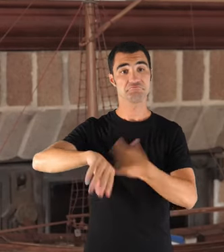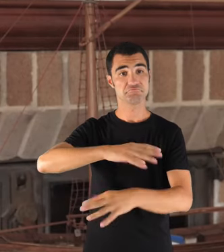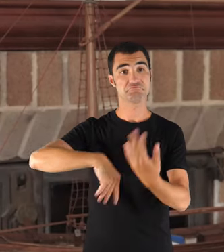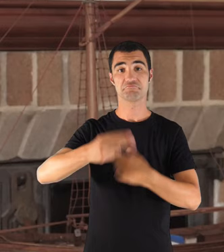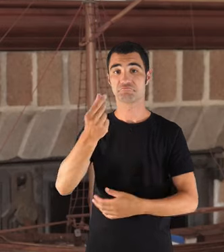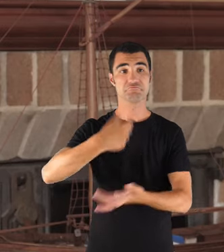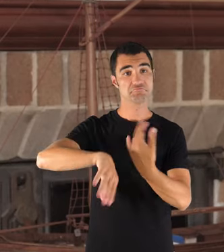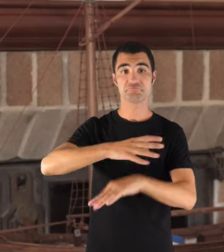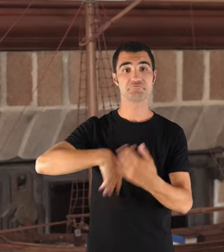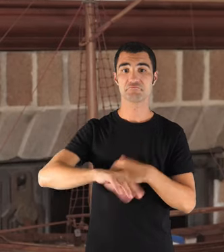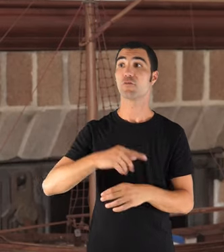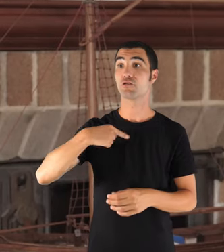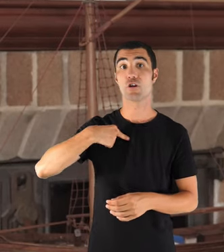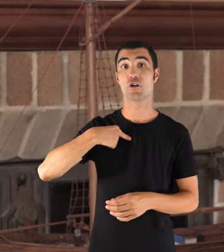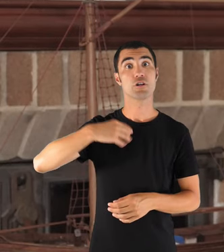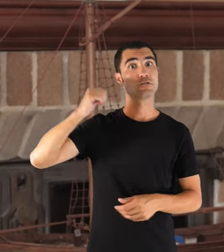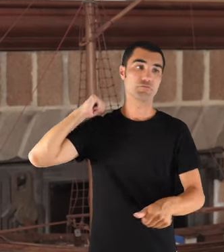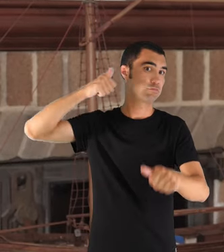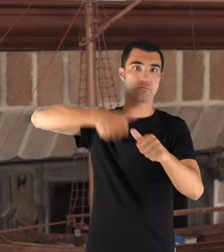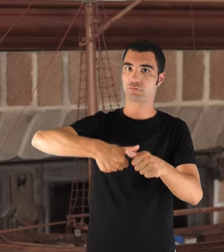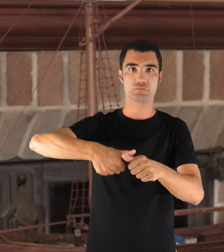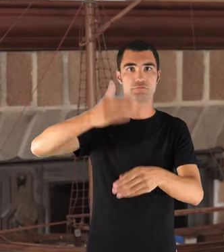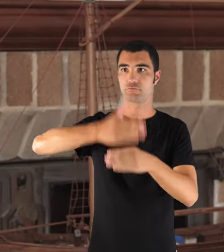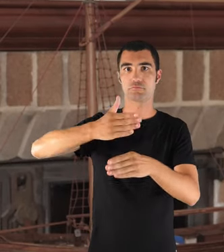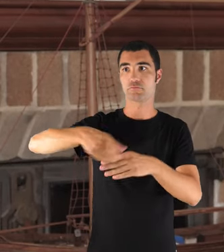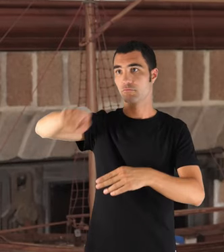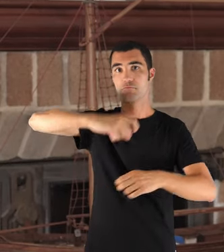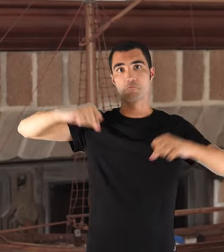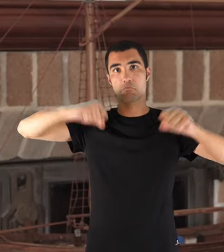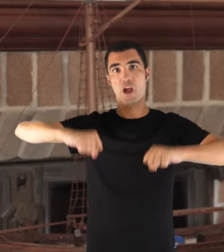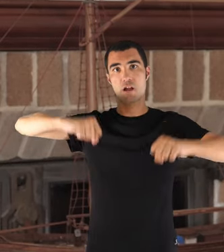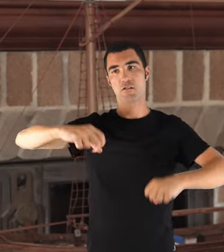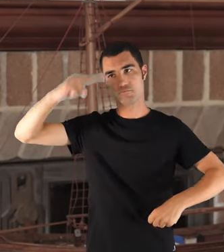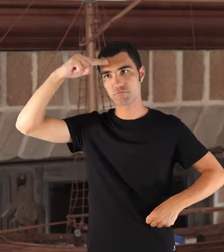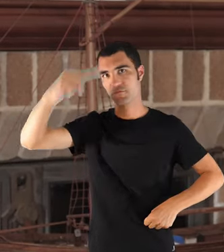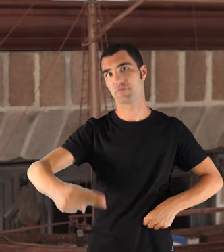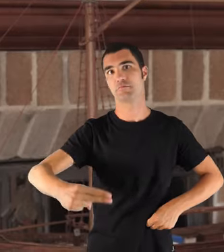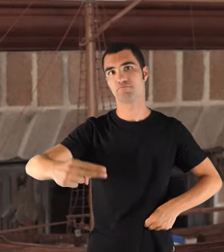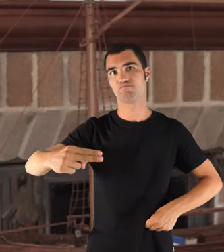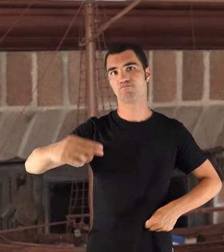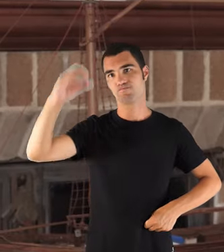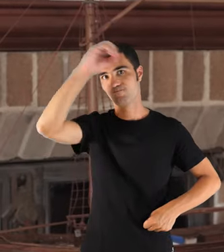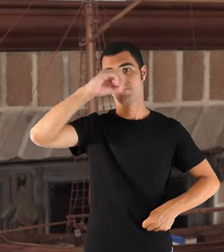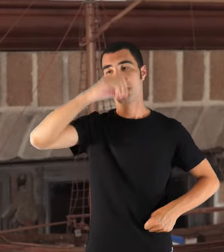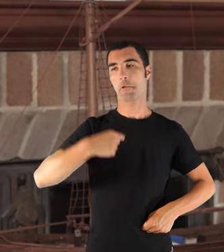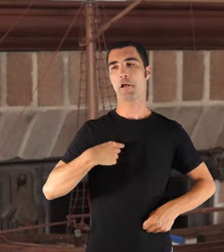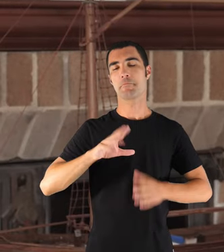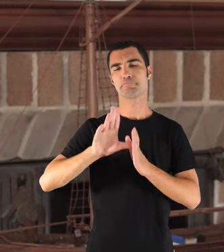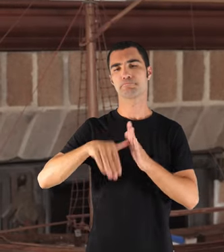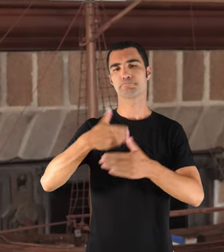majors, però així mateix vaig voler fer també. Si hi havia qualque cosa que trobava que